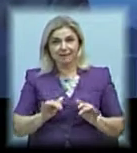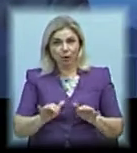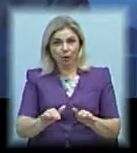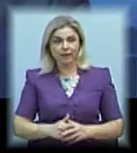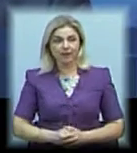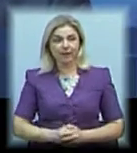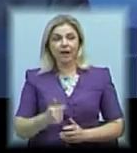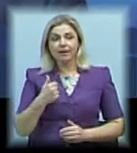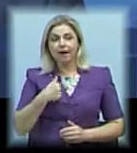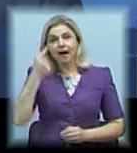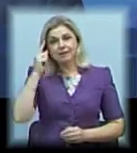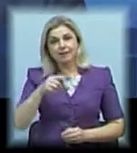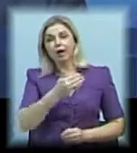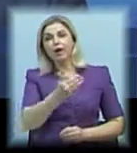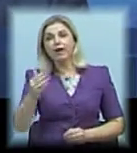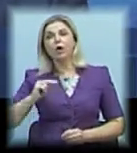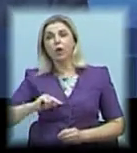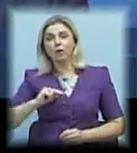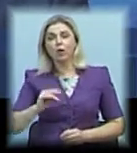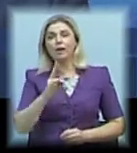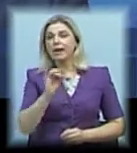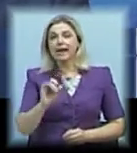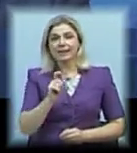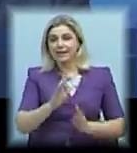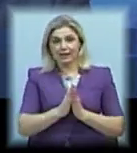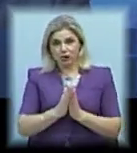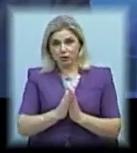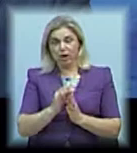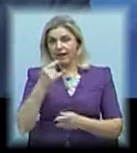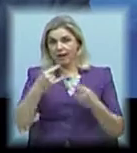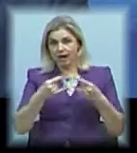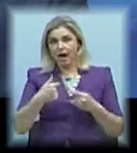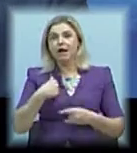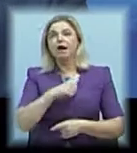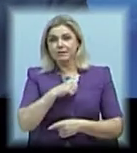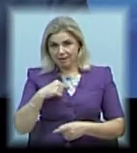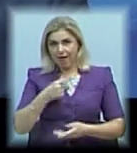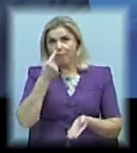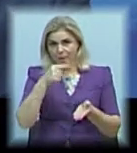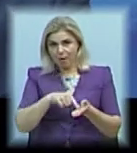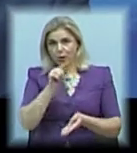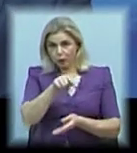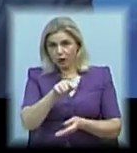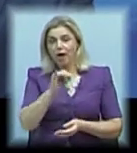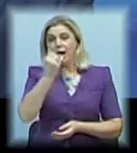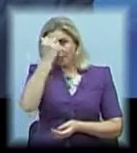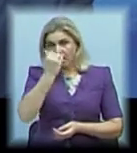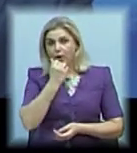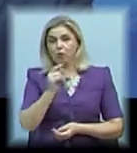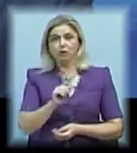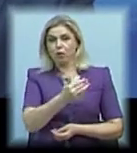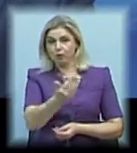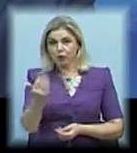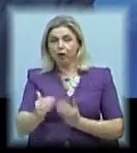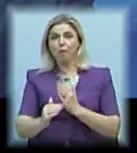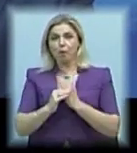як то кажуть, з книжок і не з телевізора. Я сам стикнувся деякий час назад з роботою. Дякую за те, що допомогли в